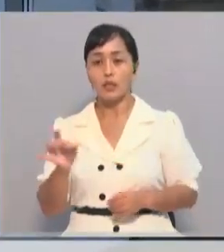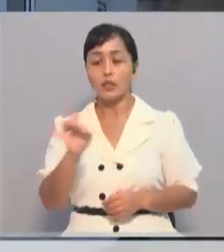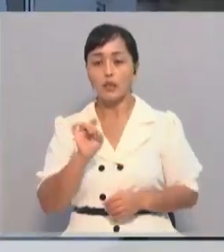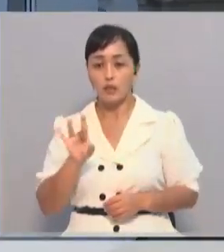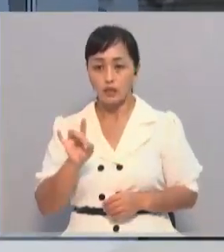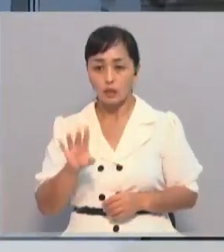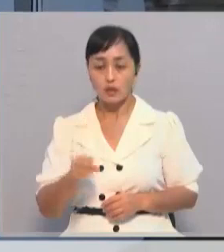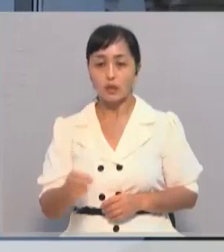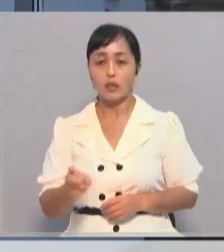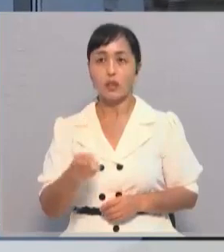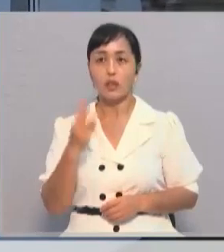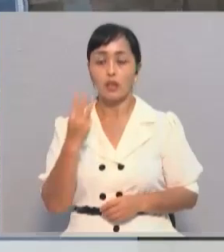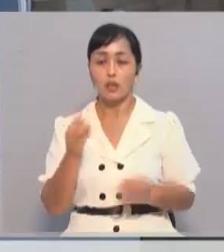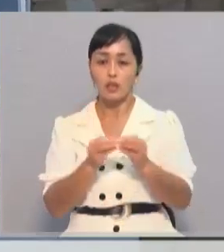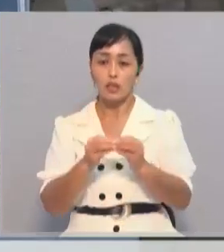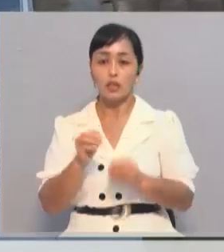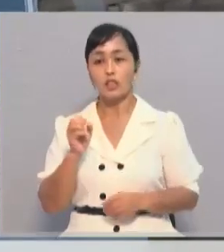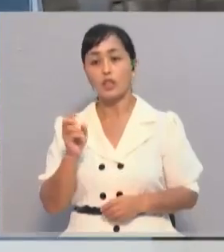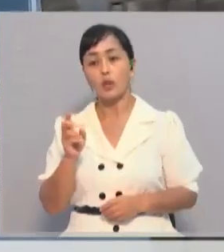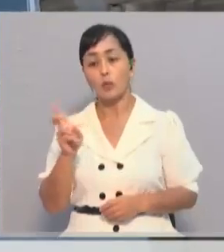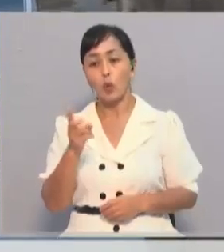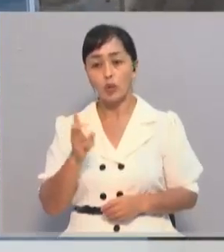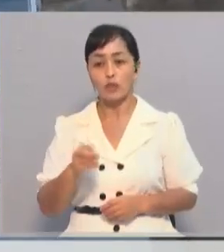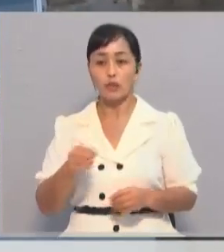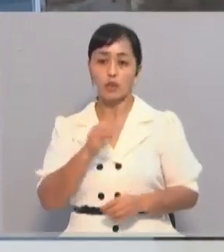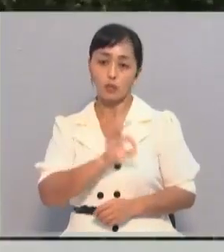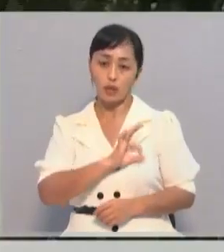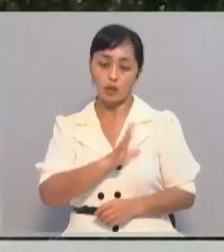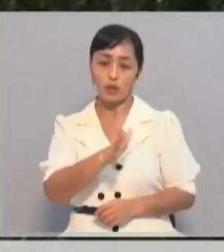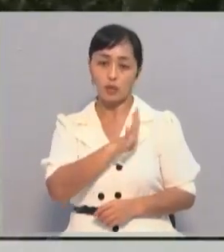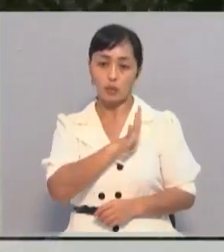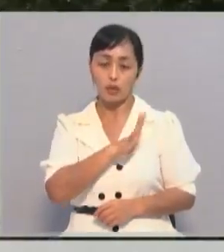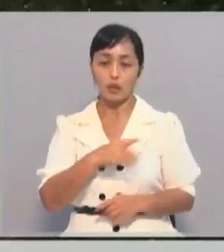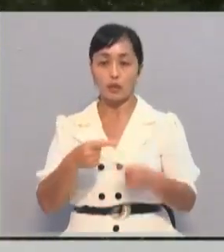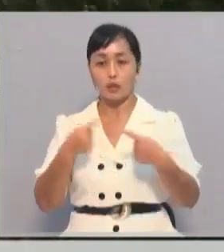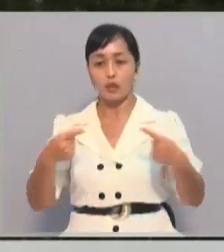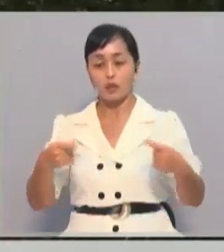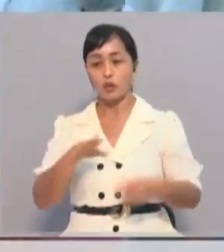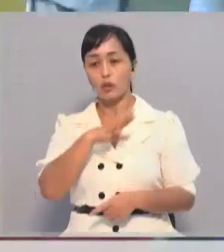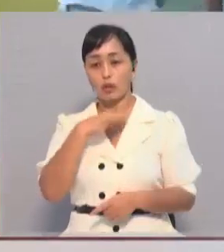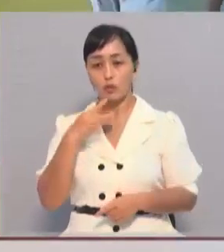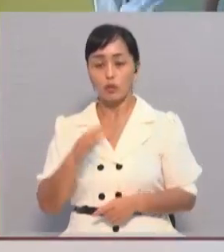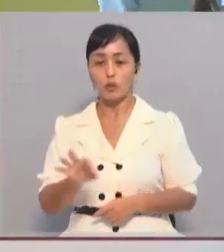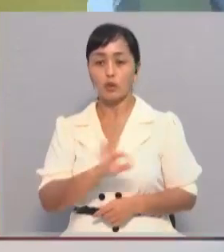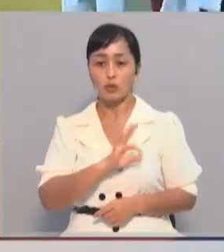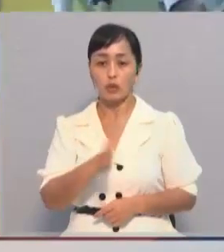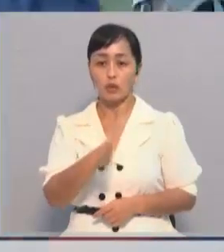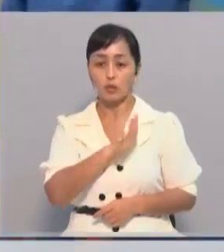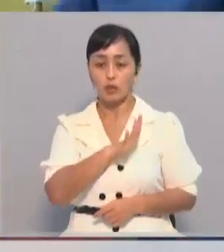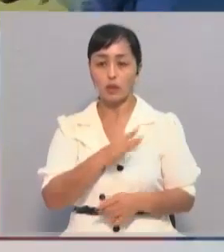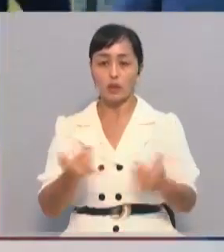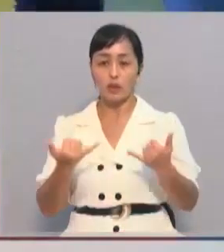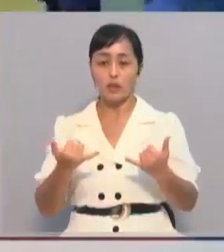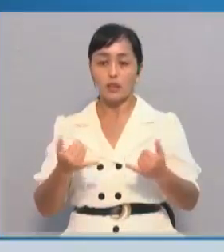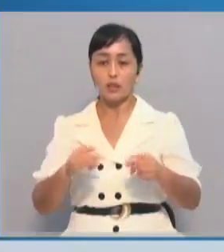на чемпионате области, 6 золотых, 3 серебряных, 6 бронзовых наград на чемпионате РК. Здание